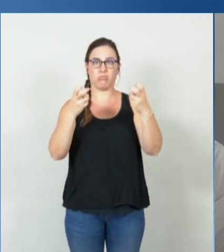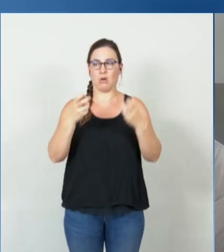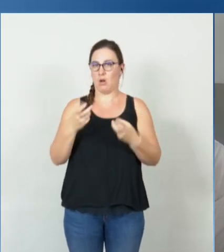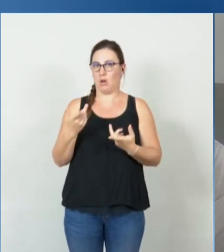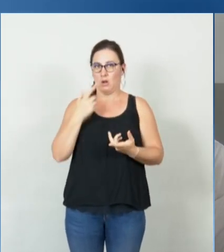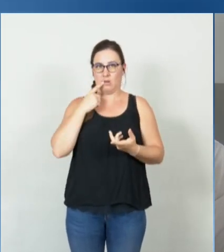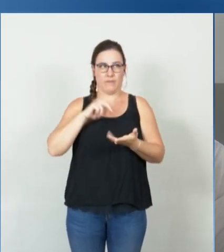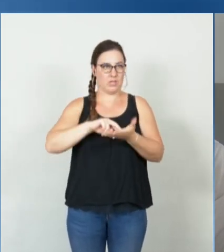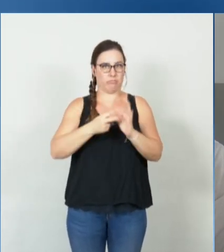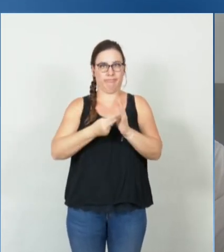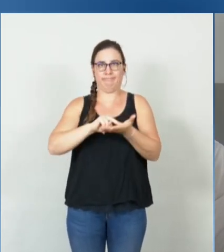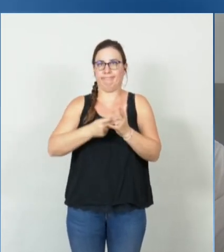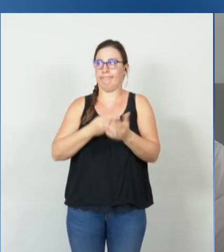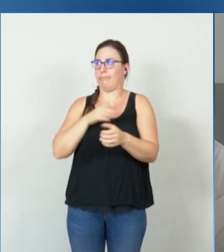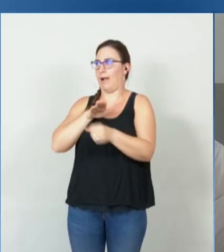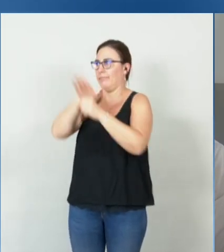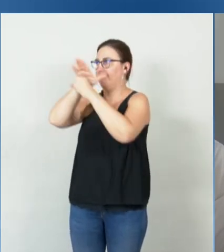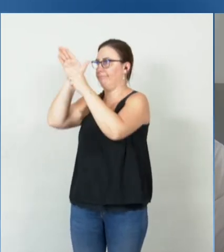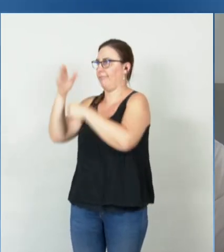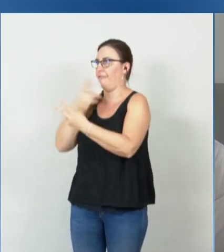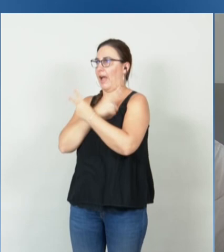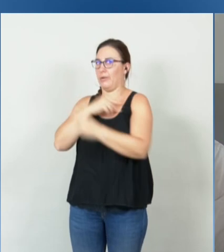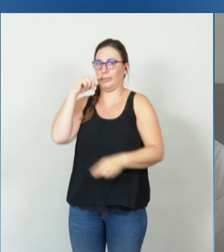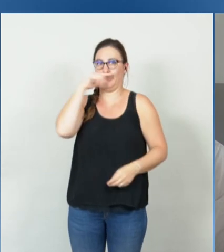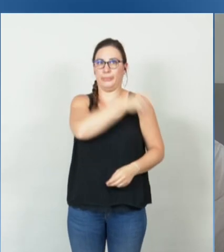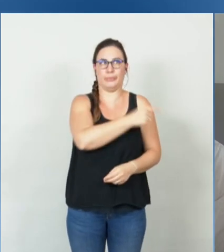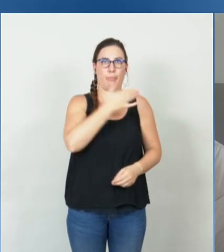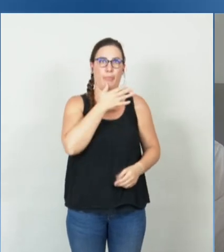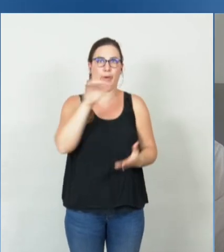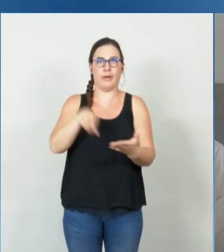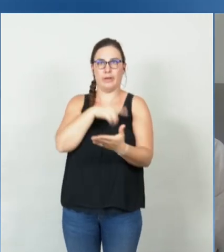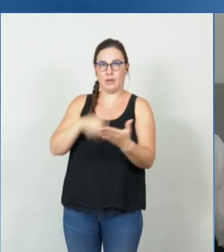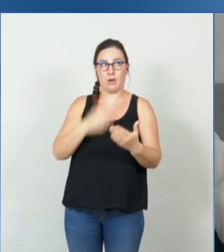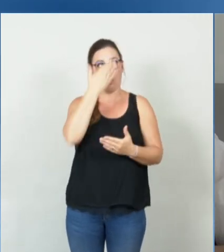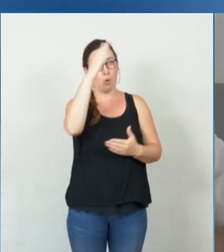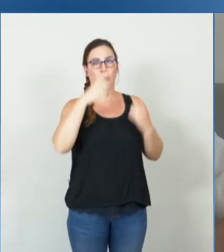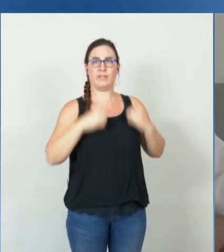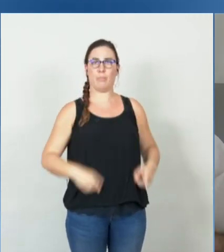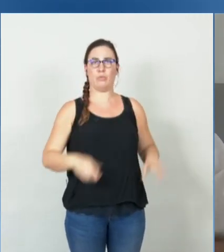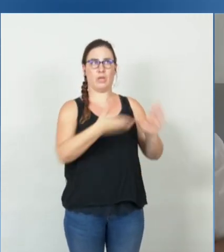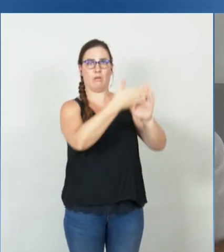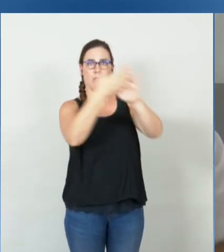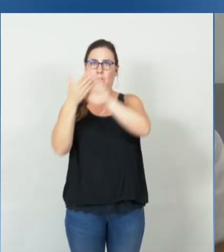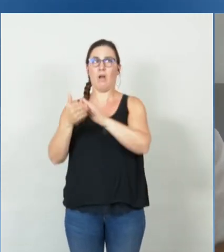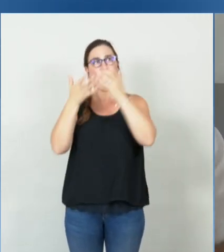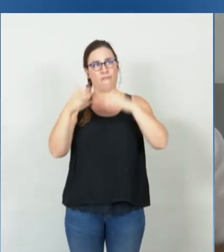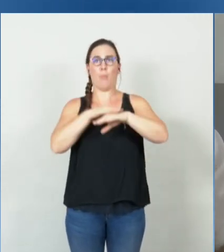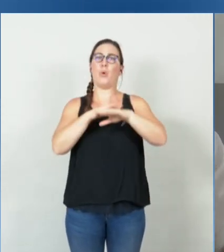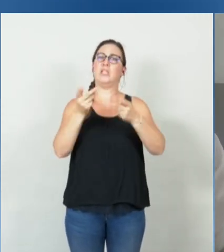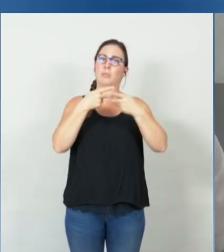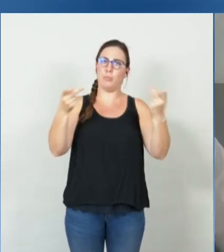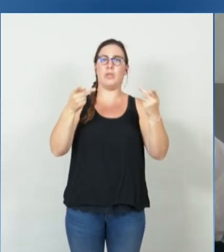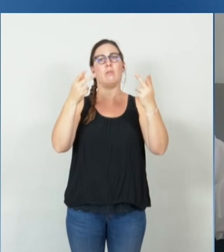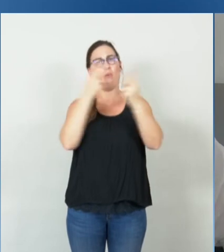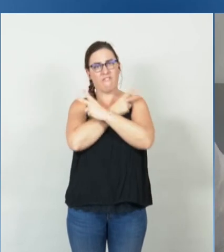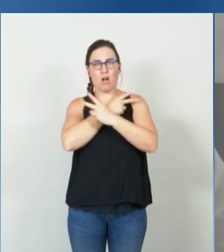à partir en vacances nous avons entendu à raison plusieurs députés demandaient une politique publique de vacances pour permettre aux